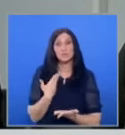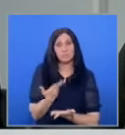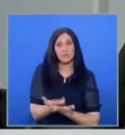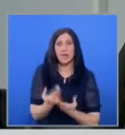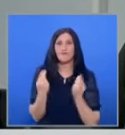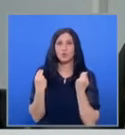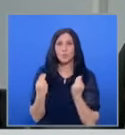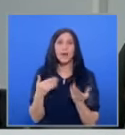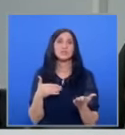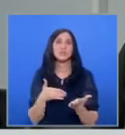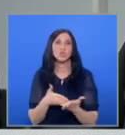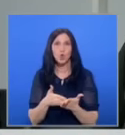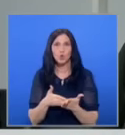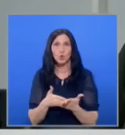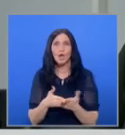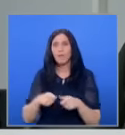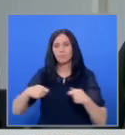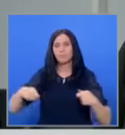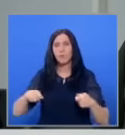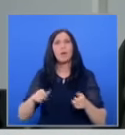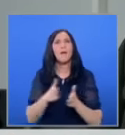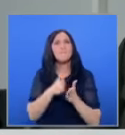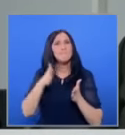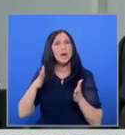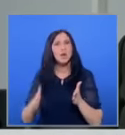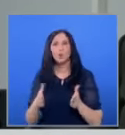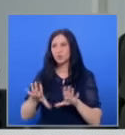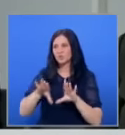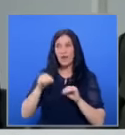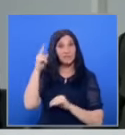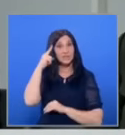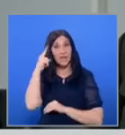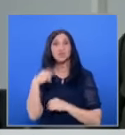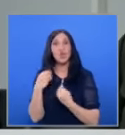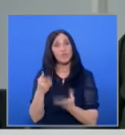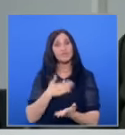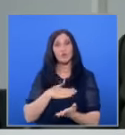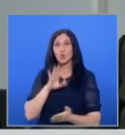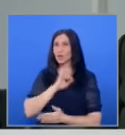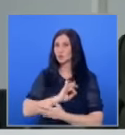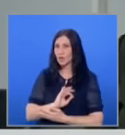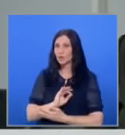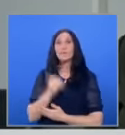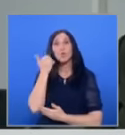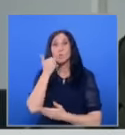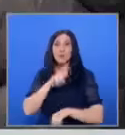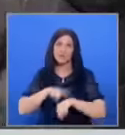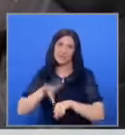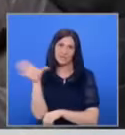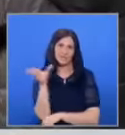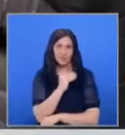добре, защото дългия период на усвояване на знания ще даде своите резултати. На добър час на